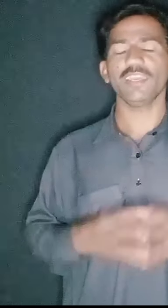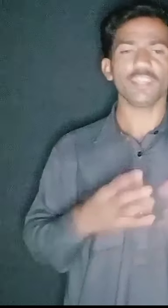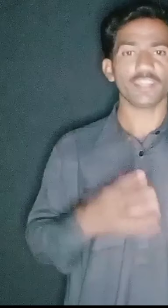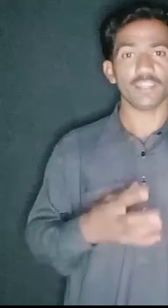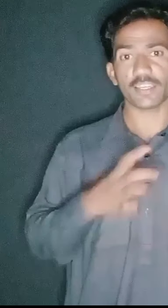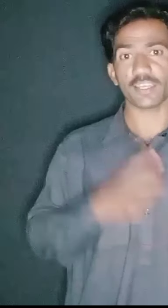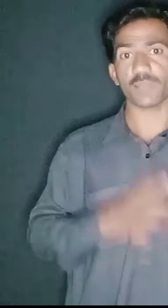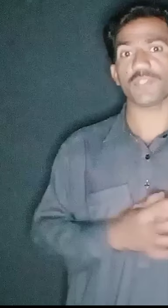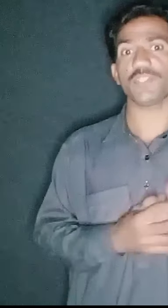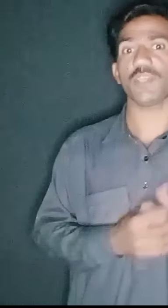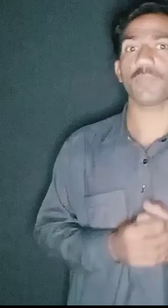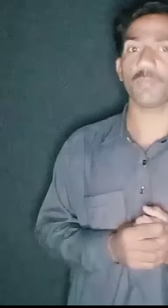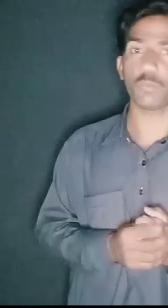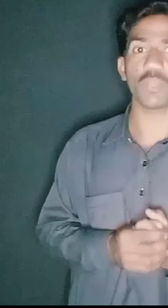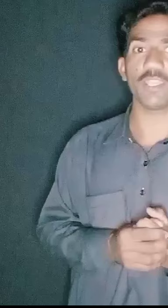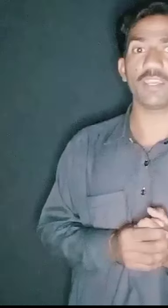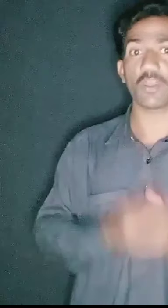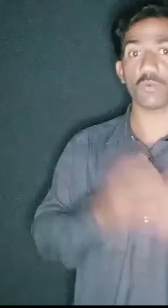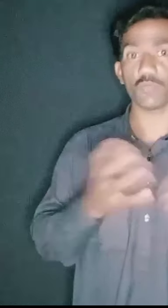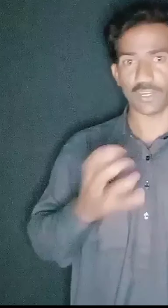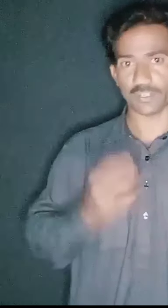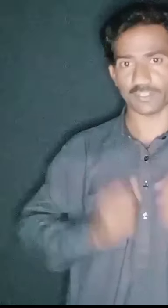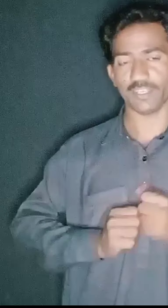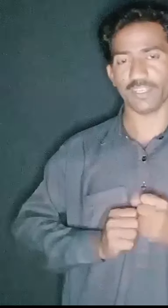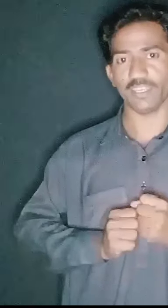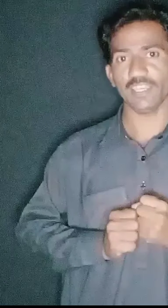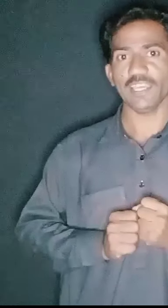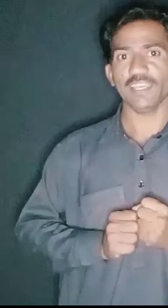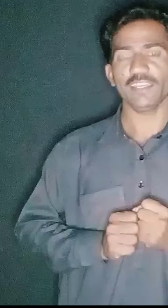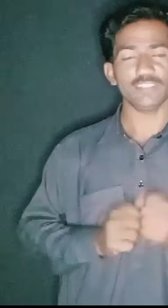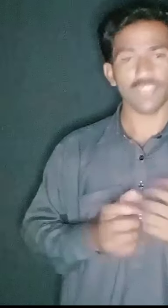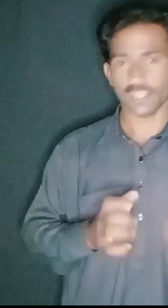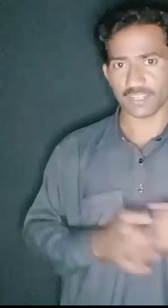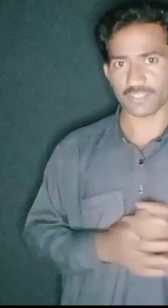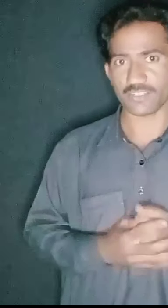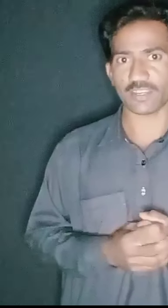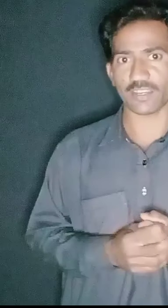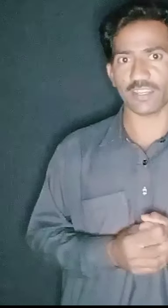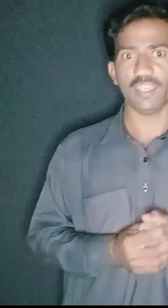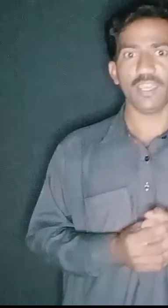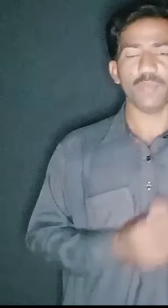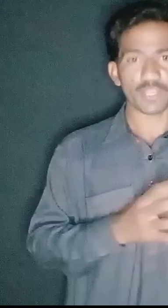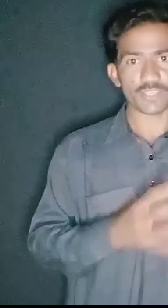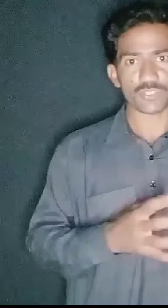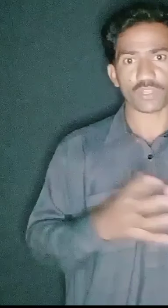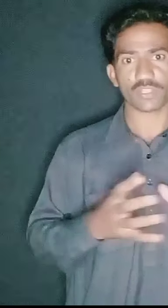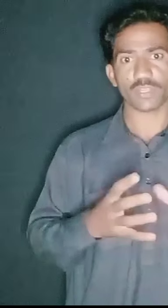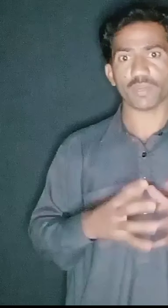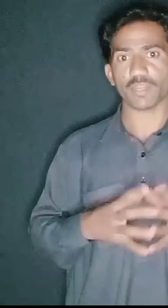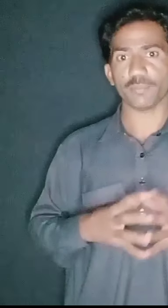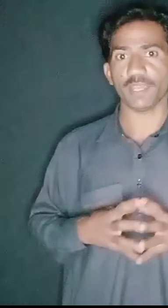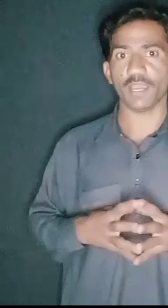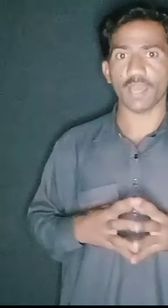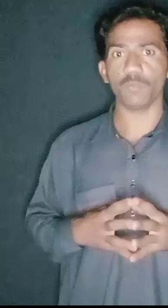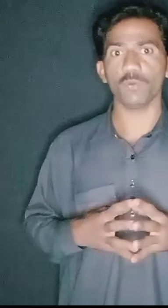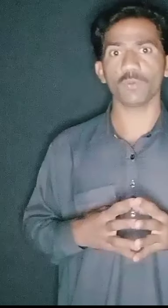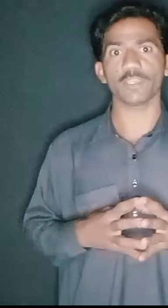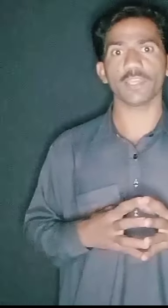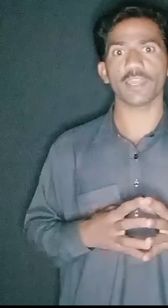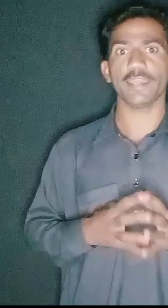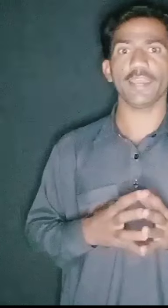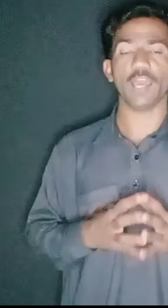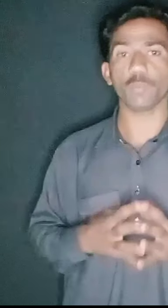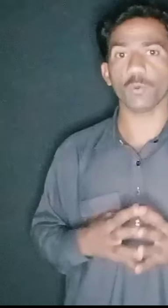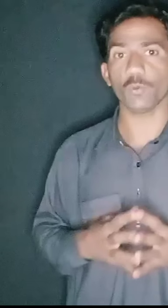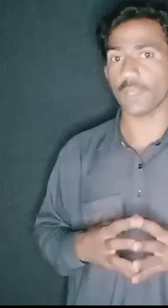ने एक लड़के के पीछे अपना पूरा एक घर उजाड़ दिया है, ये हालात चल रहे हैं। बाकी इस औरत के बारे में आप लोगों